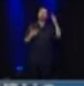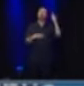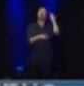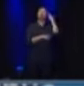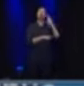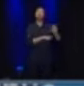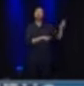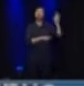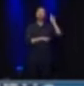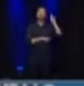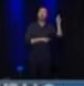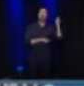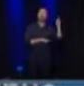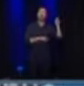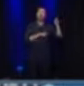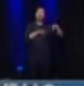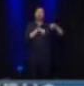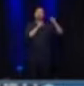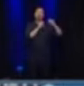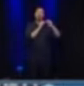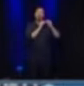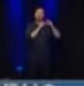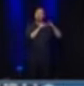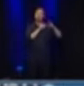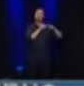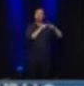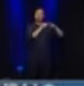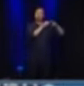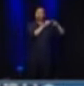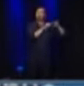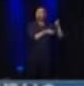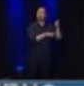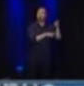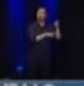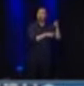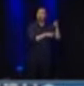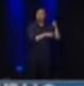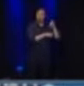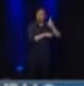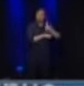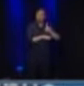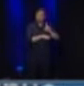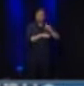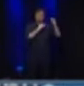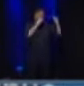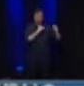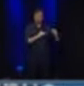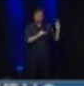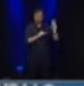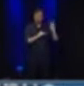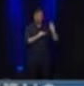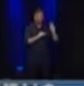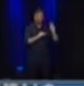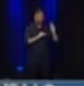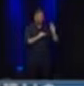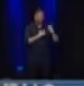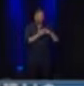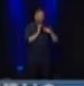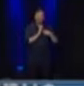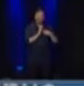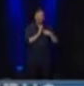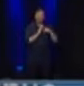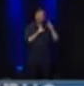certaine augmentation des cas de COVID-19 dans les derniers jours, alors que ça va passer en zone verte lundi. Est-ce que ça va être une région